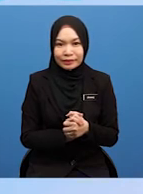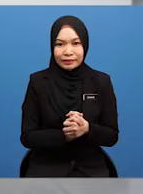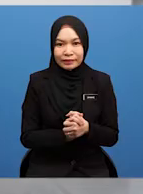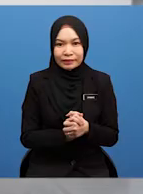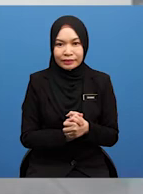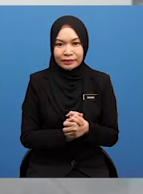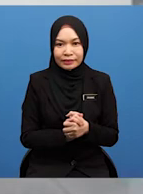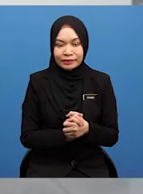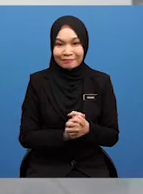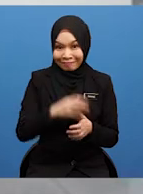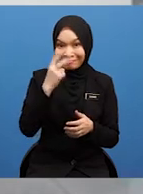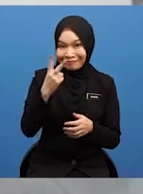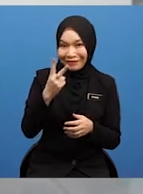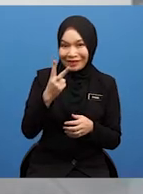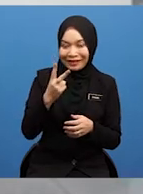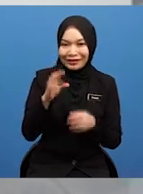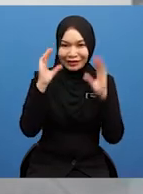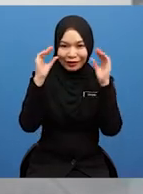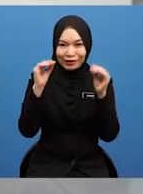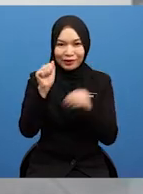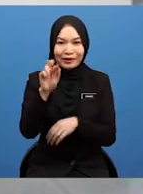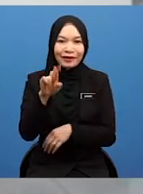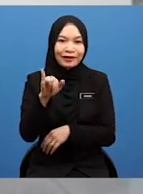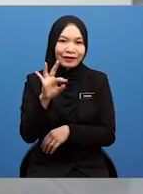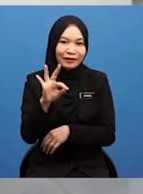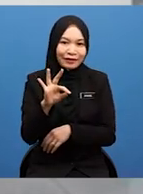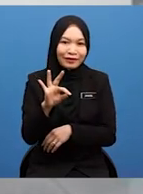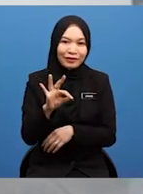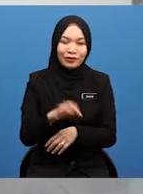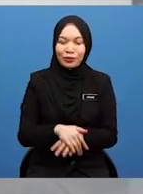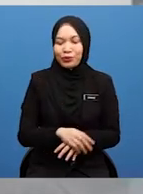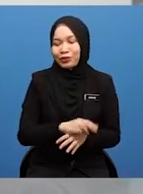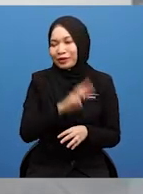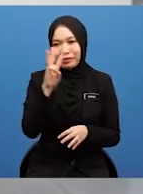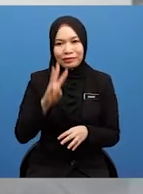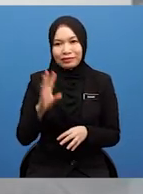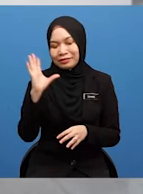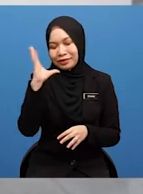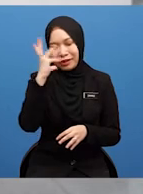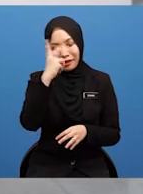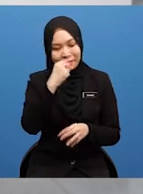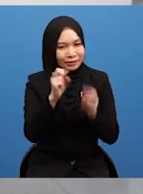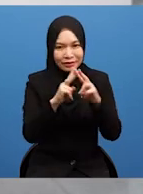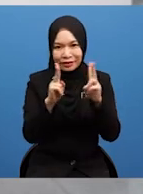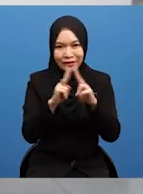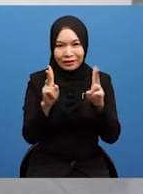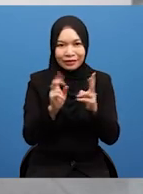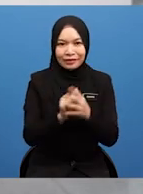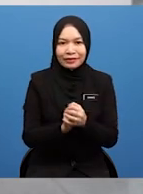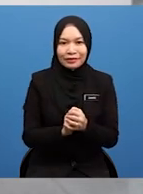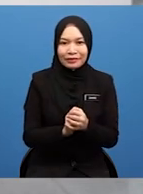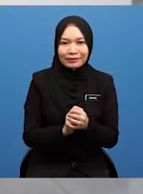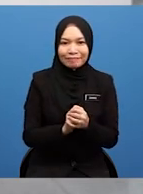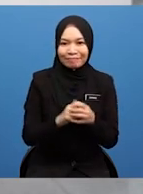sub MP3 Rif memang HP support amazing muah Hai dealer nonco tukar Yen telah